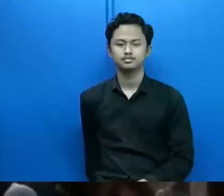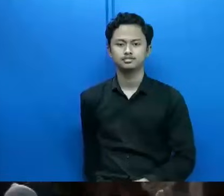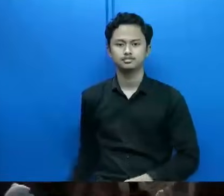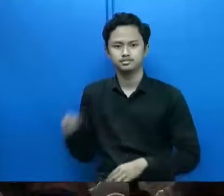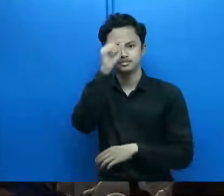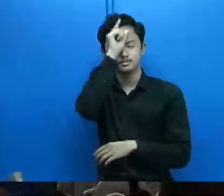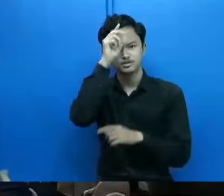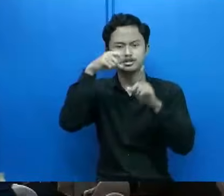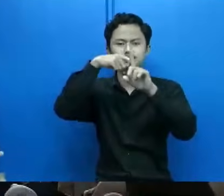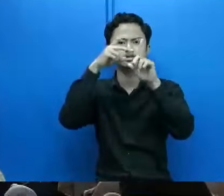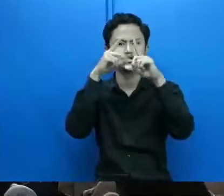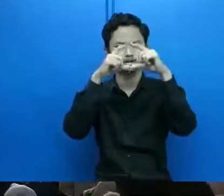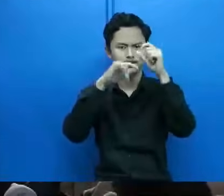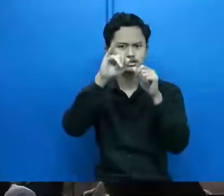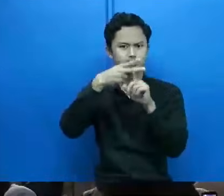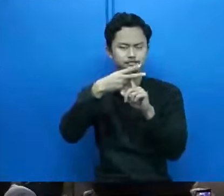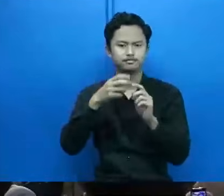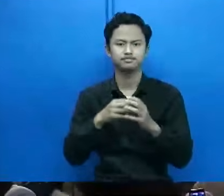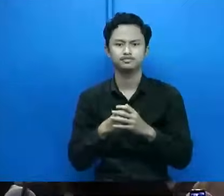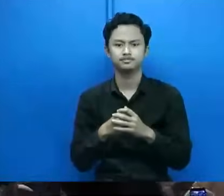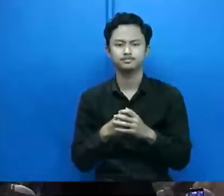Ustaz Kasif Her,